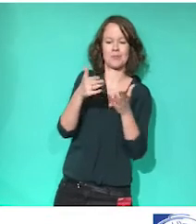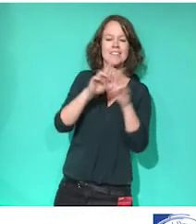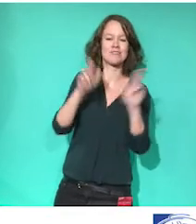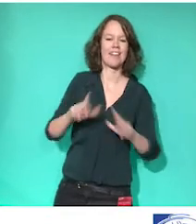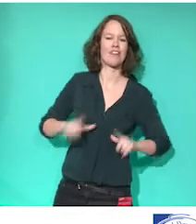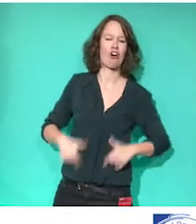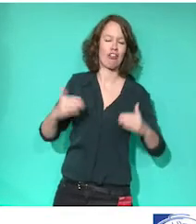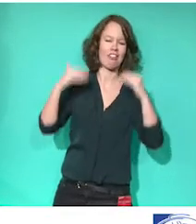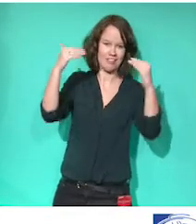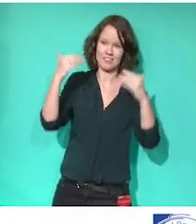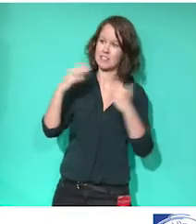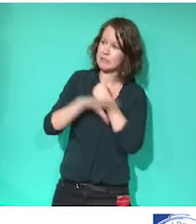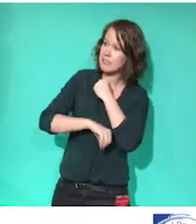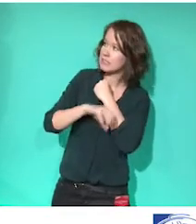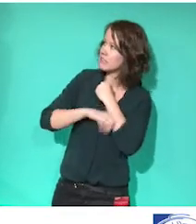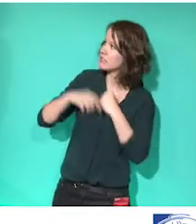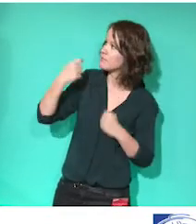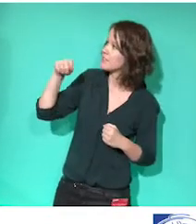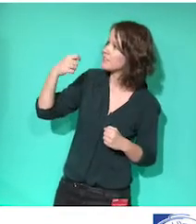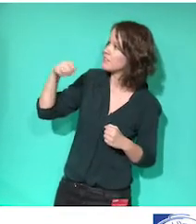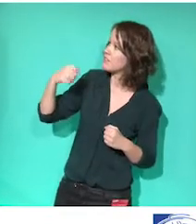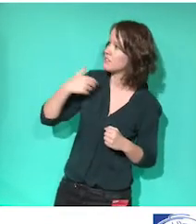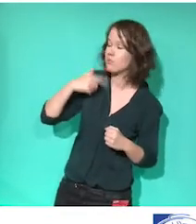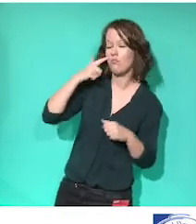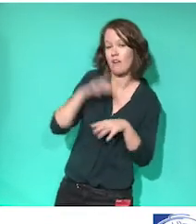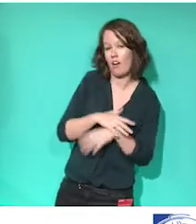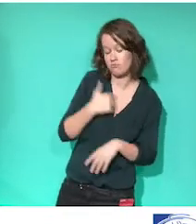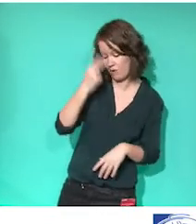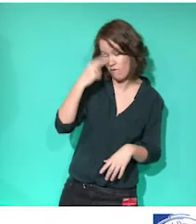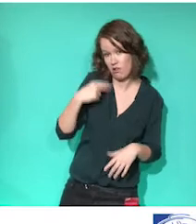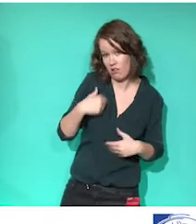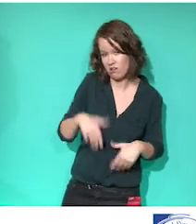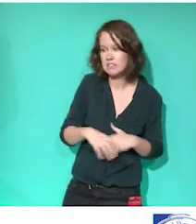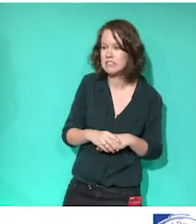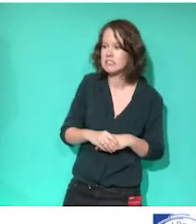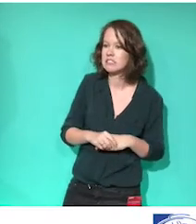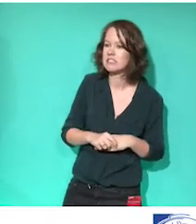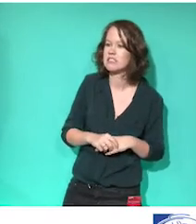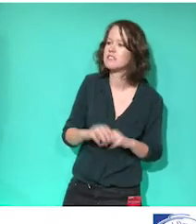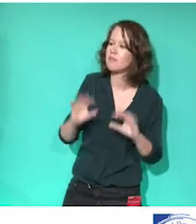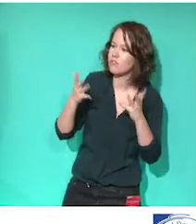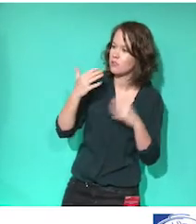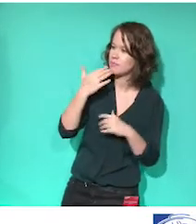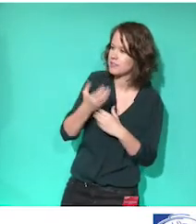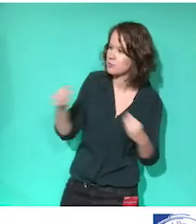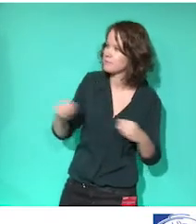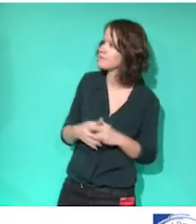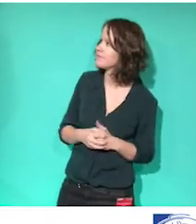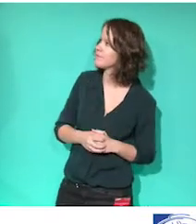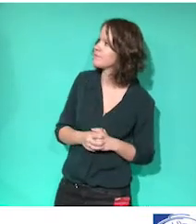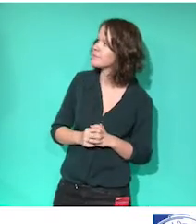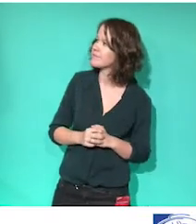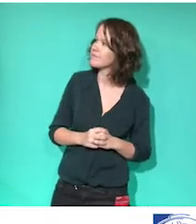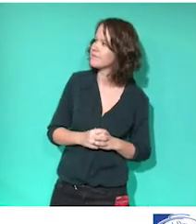Présidente et secrétaire générale. J'ai pas le nom de la présidente. J'y vois rien, je suis aveugle. Bravo, merci beaucoup.